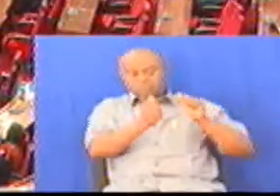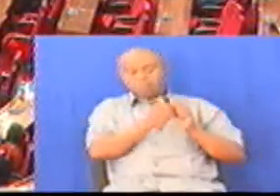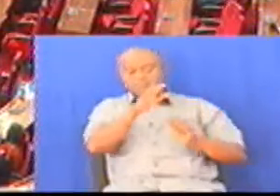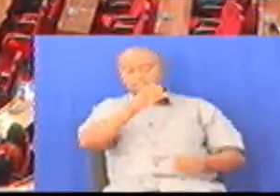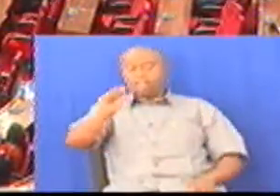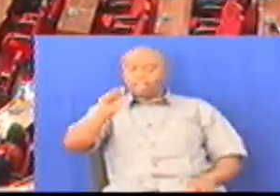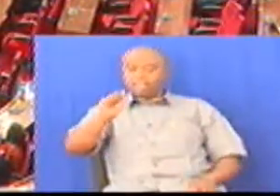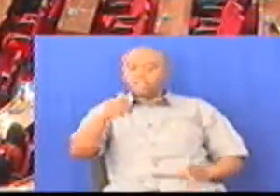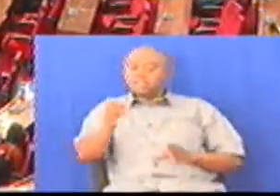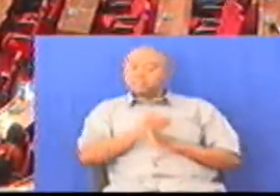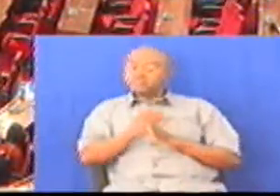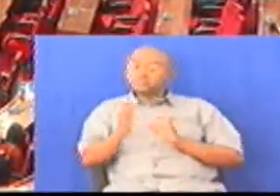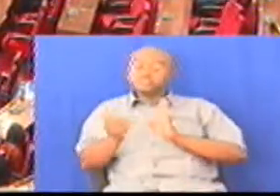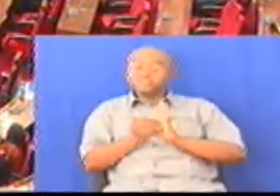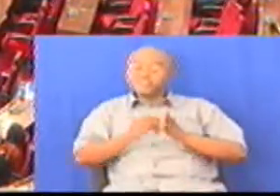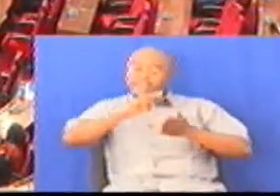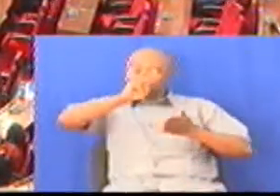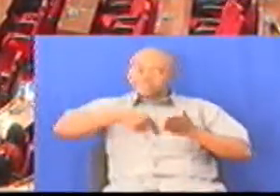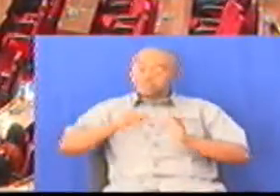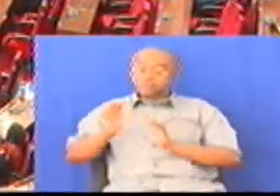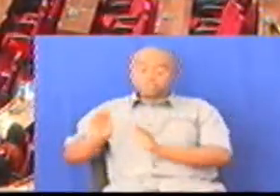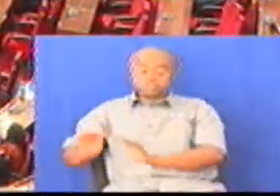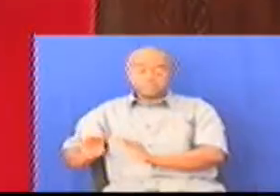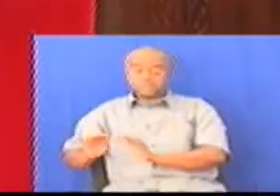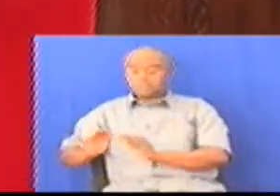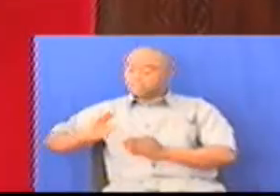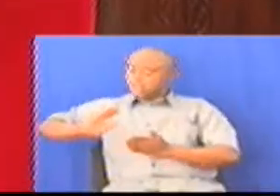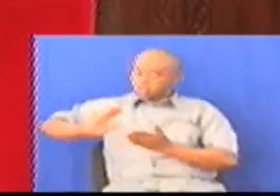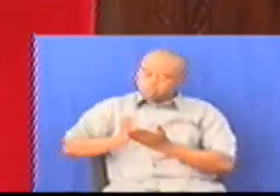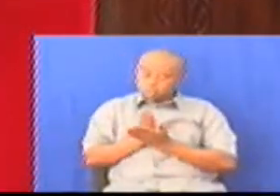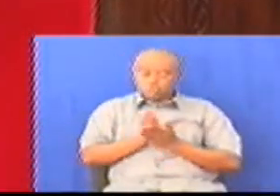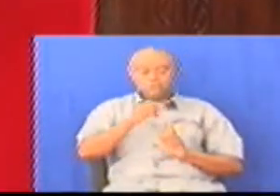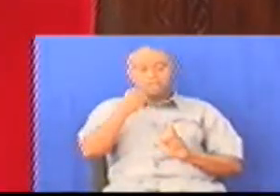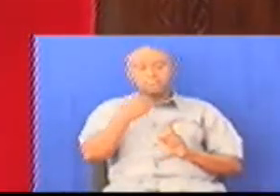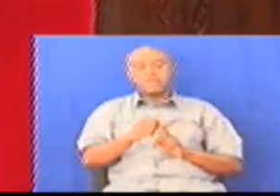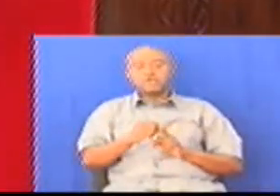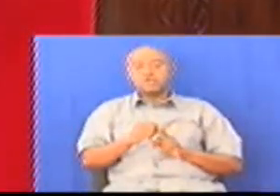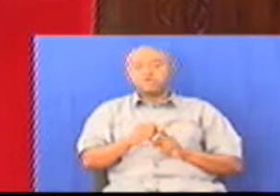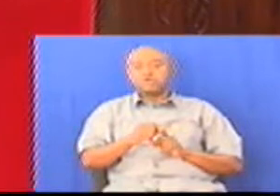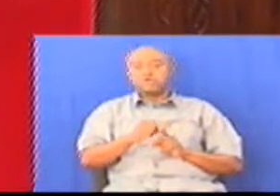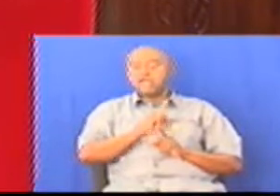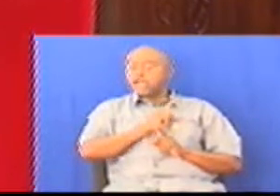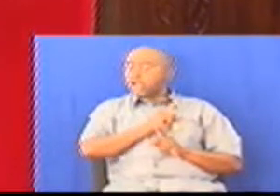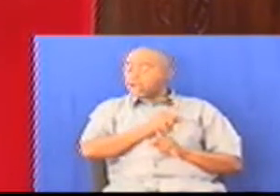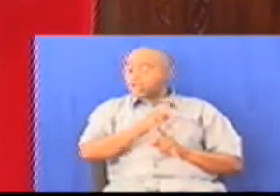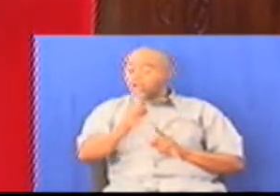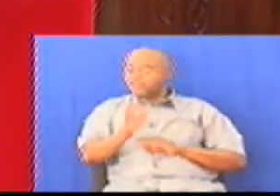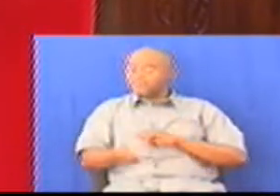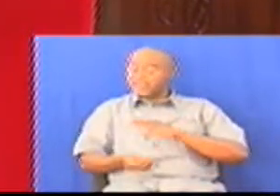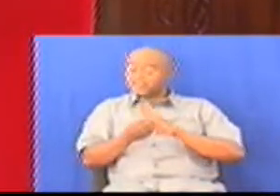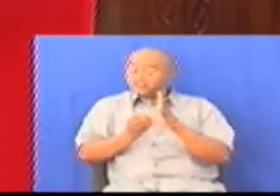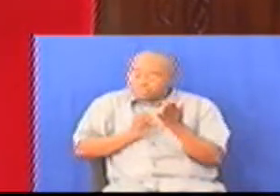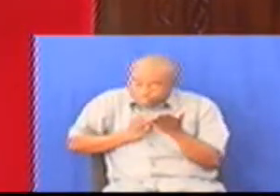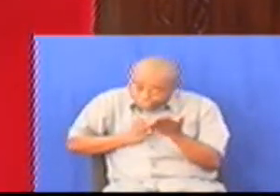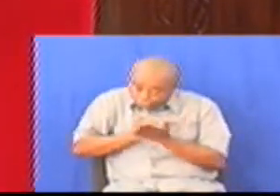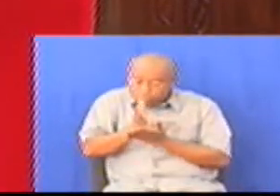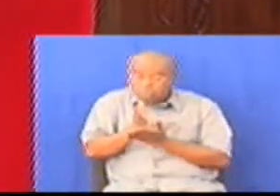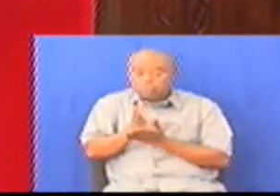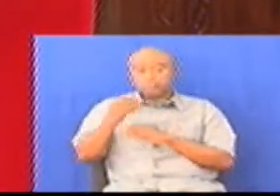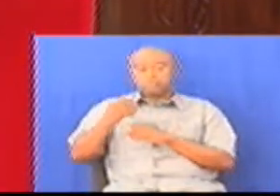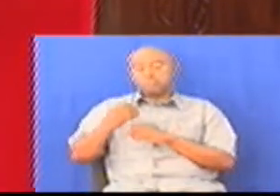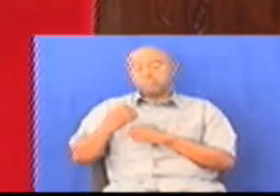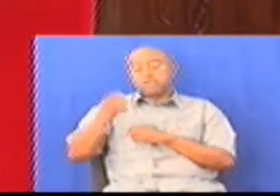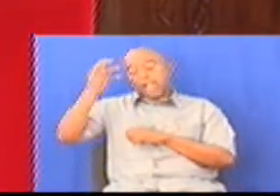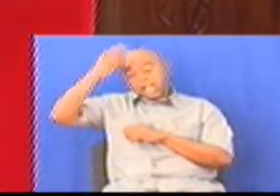cha sheria ya msajili wa hazina sura 370 kwa kuondoa maneno not financed through government budget ili kuruhusu ofisi ya msajili wa